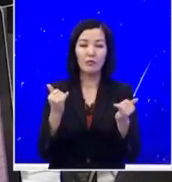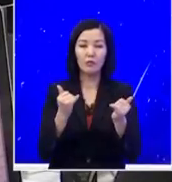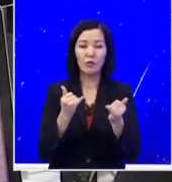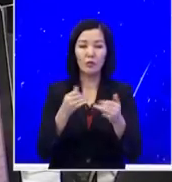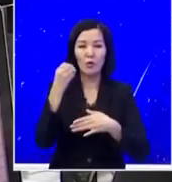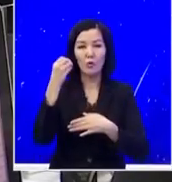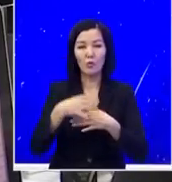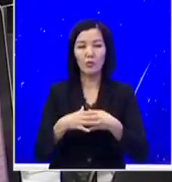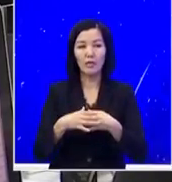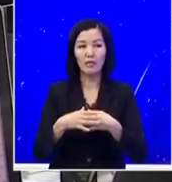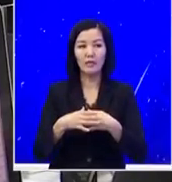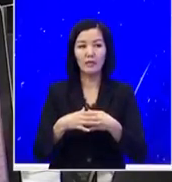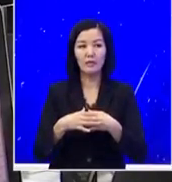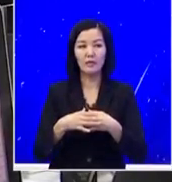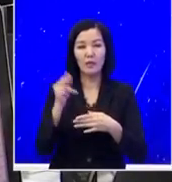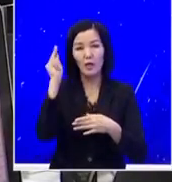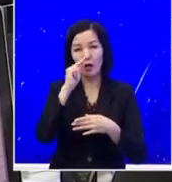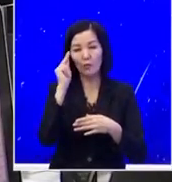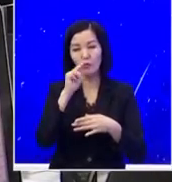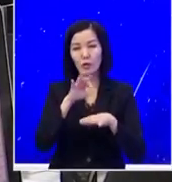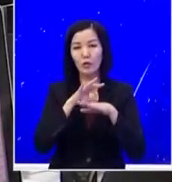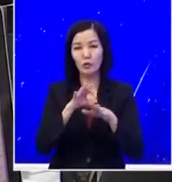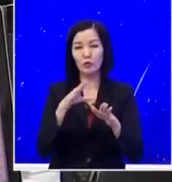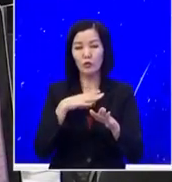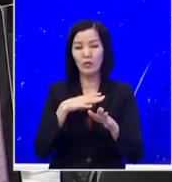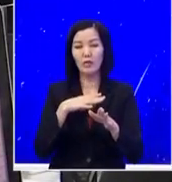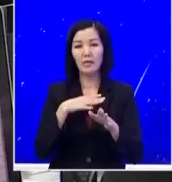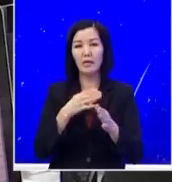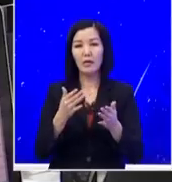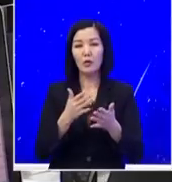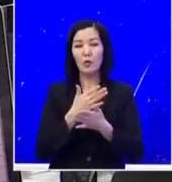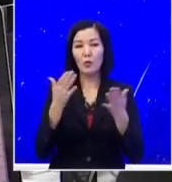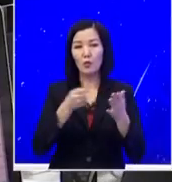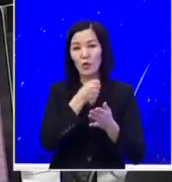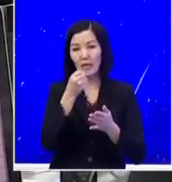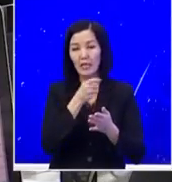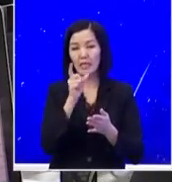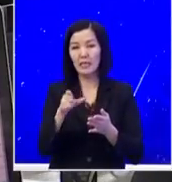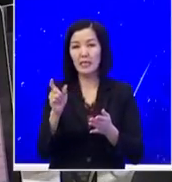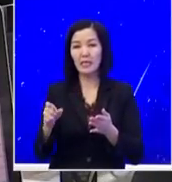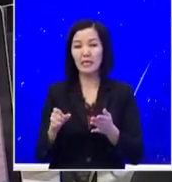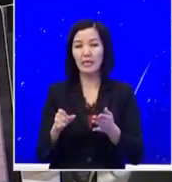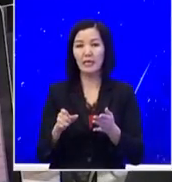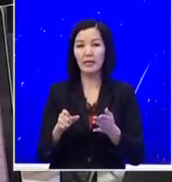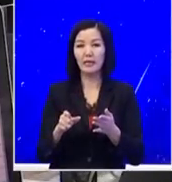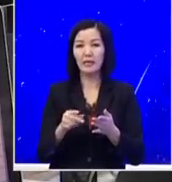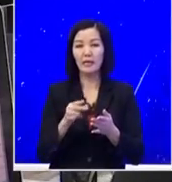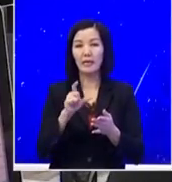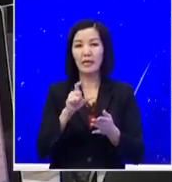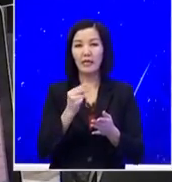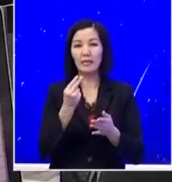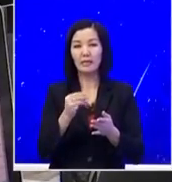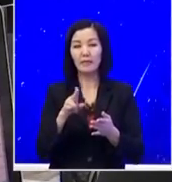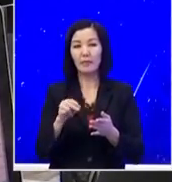көрсету орталығымен обучение жасадық. Қазір де осы сияқты үлкен кісілерге ключ ашып, ЭЦП,